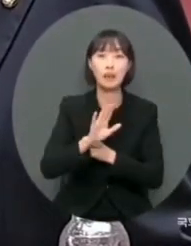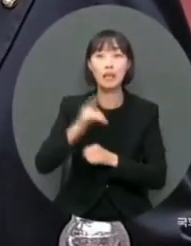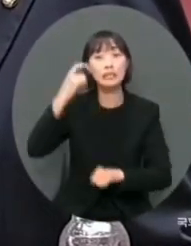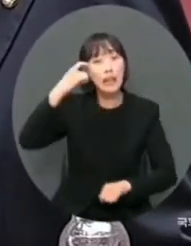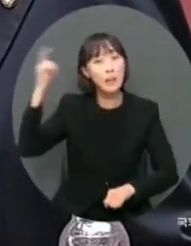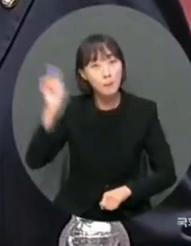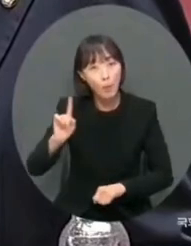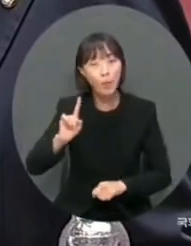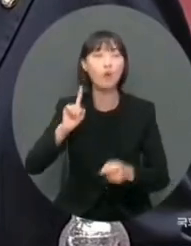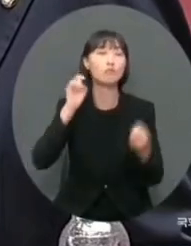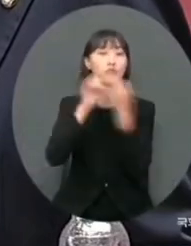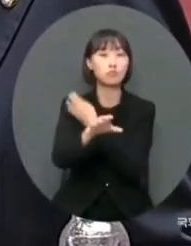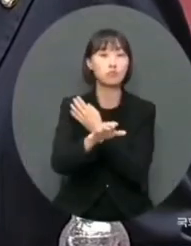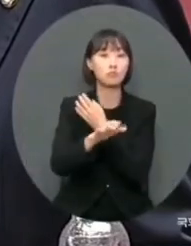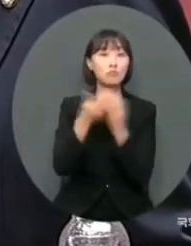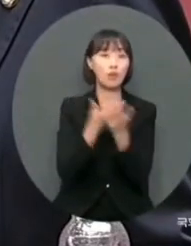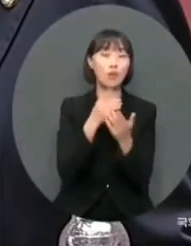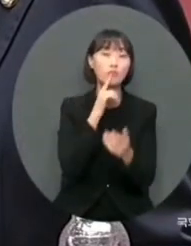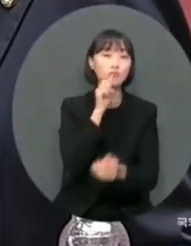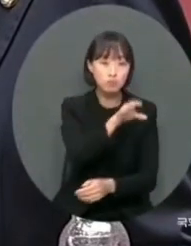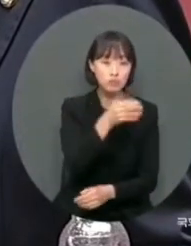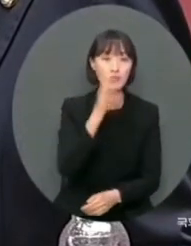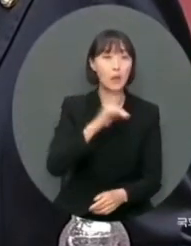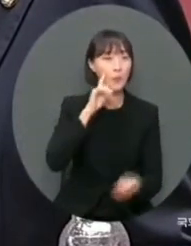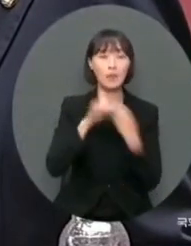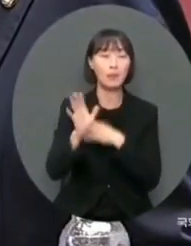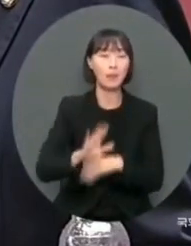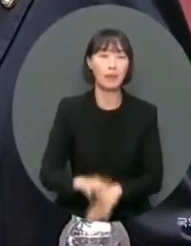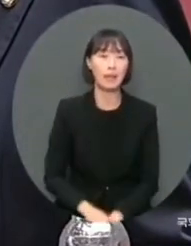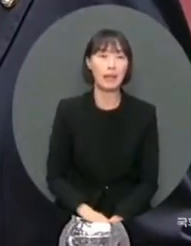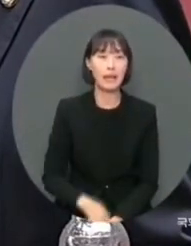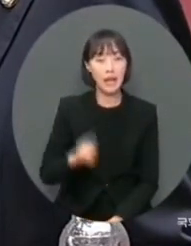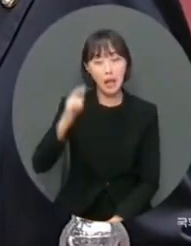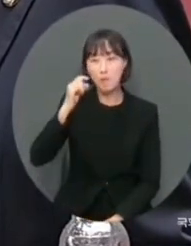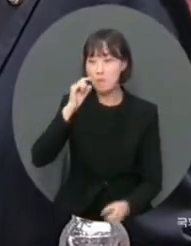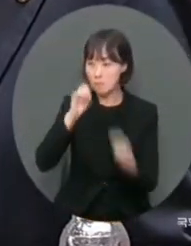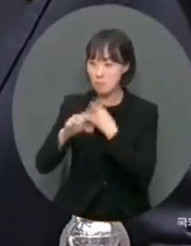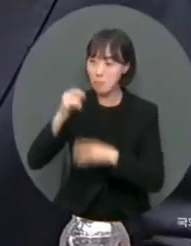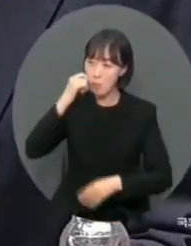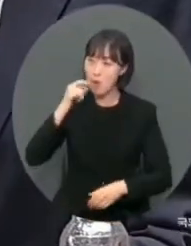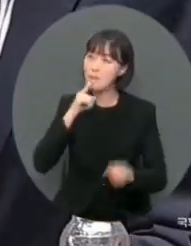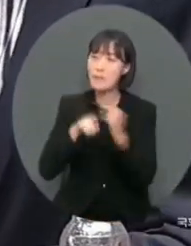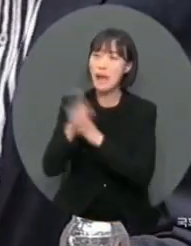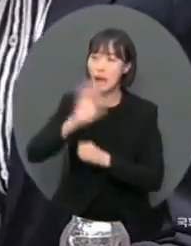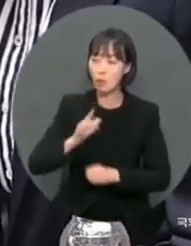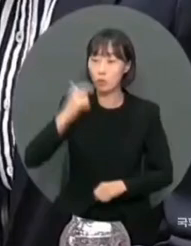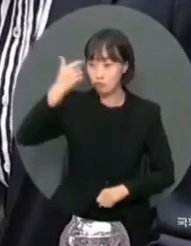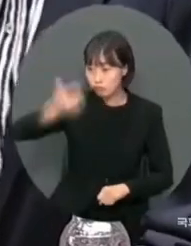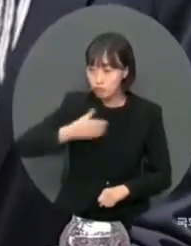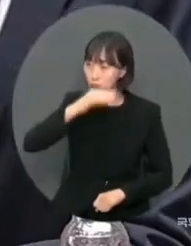못하십니까? 못하는 게 아니라 전혀 적절하지 않은 질의를 하고 계시기 때문입니다.